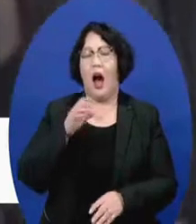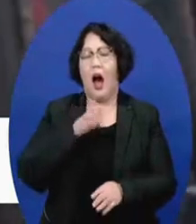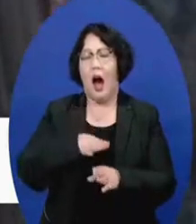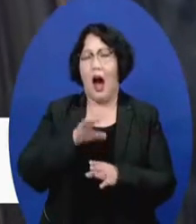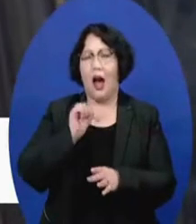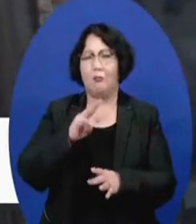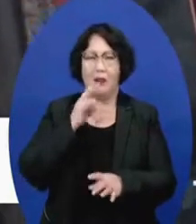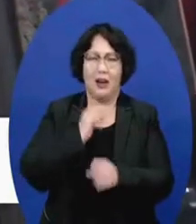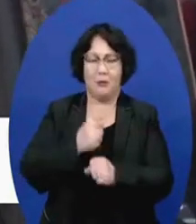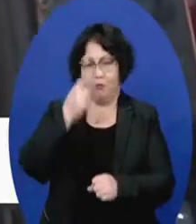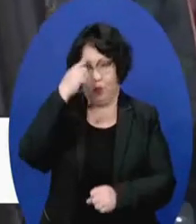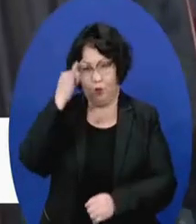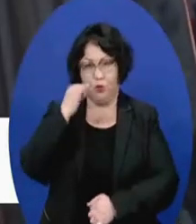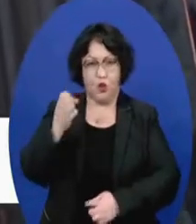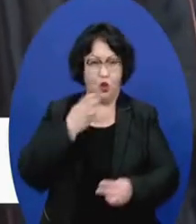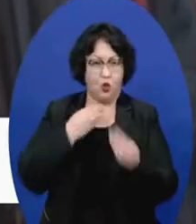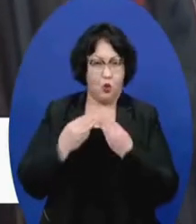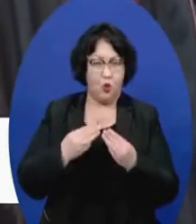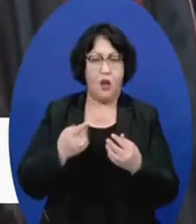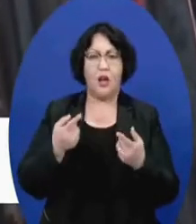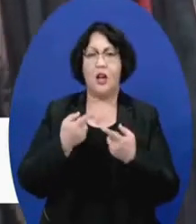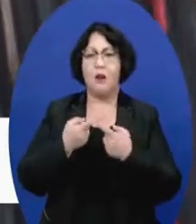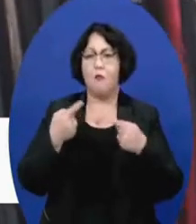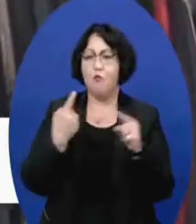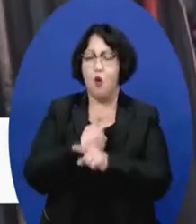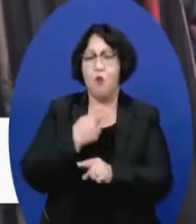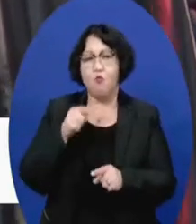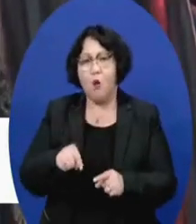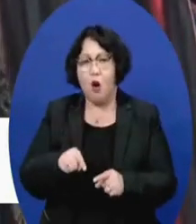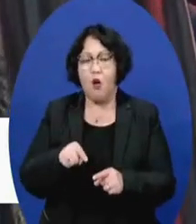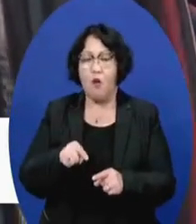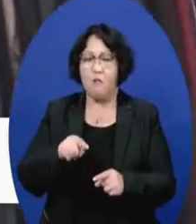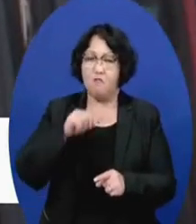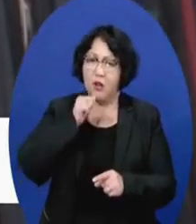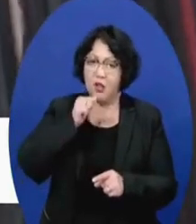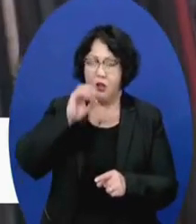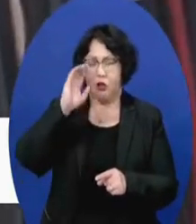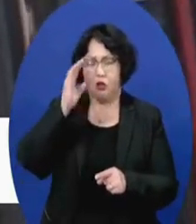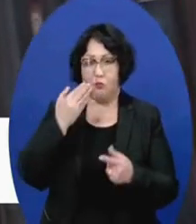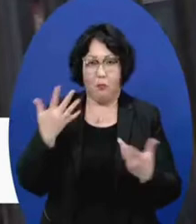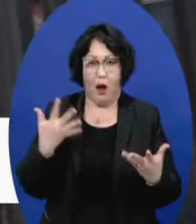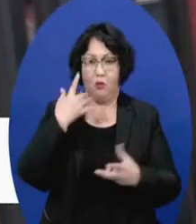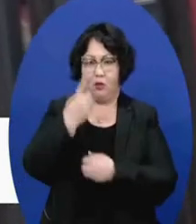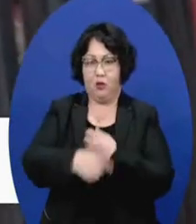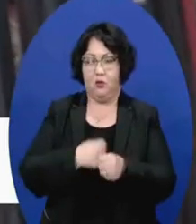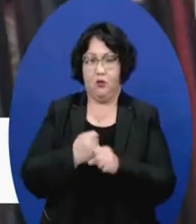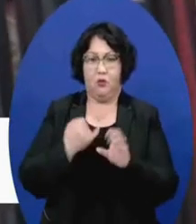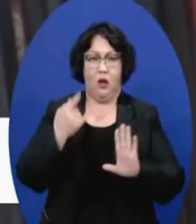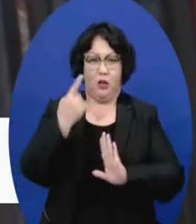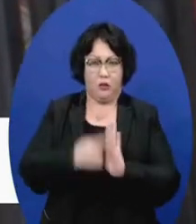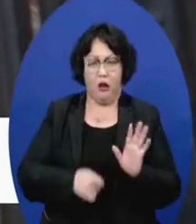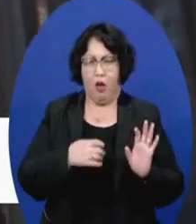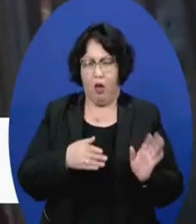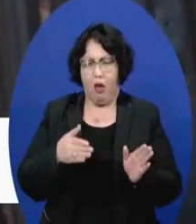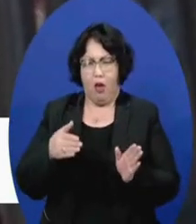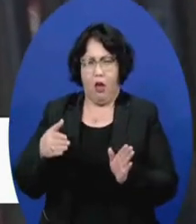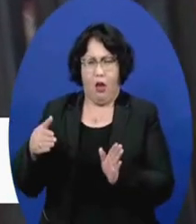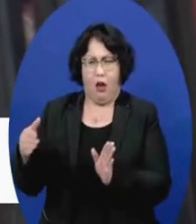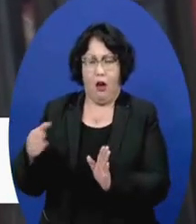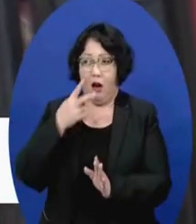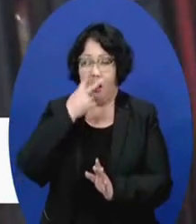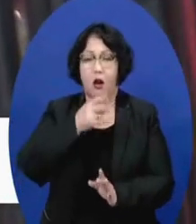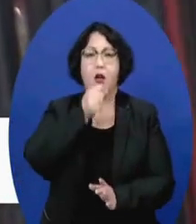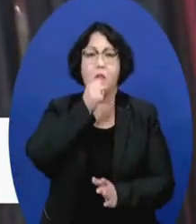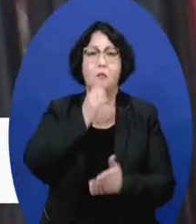өнөөдөр Монголын шүүх гэм буруутагийн одоо эцэлэн тогтоохгүй бараг жил 6 сарын нүрийг үзэж байгаа. Энэ асуудалт бол